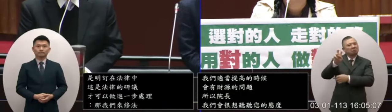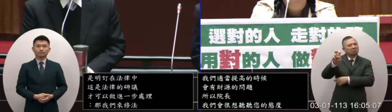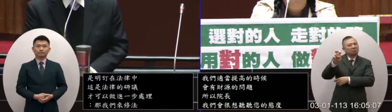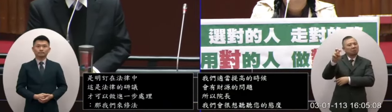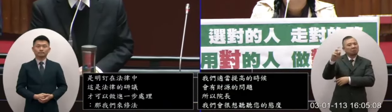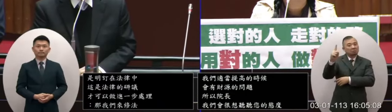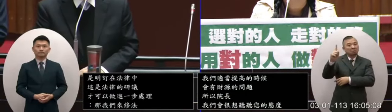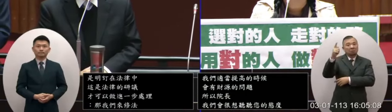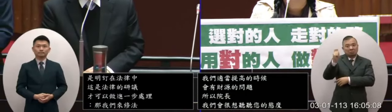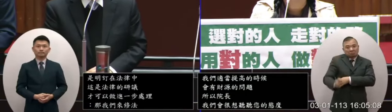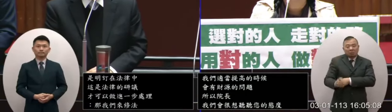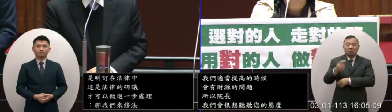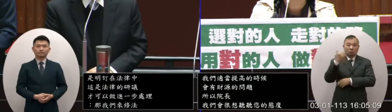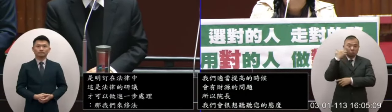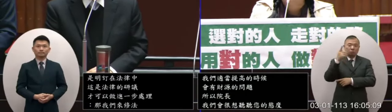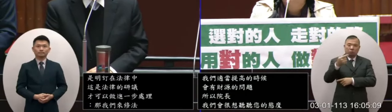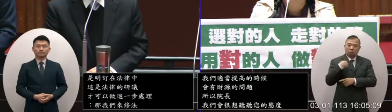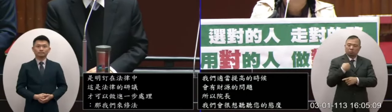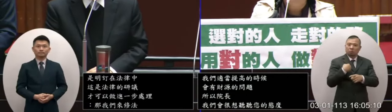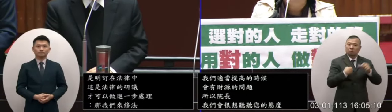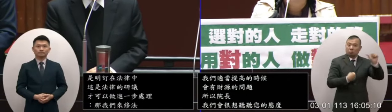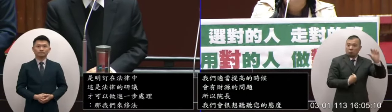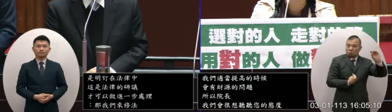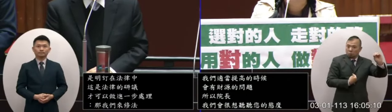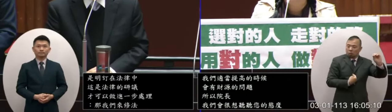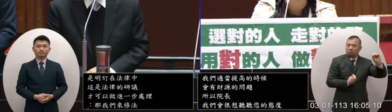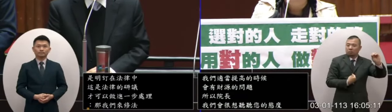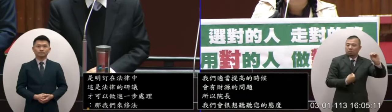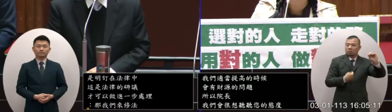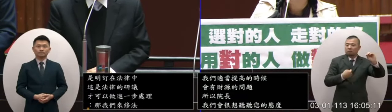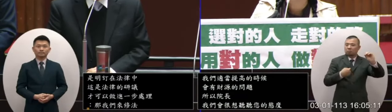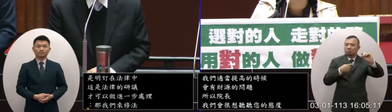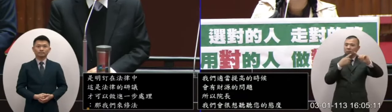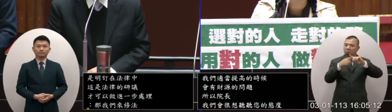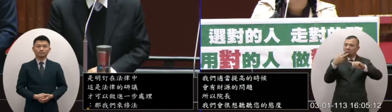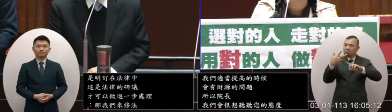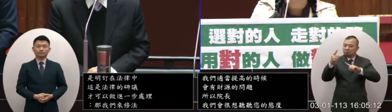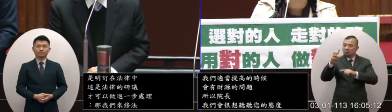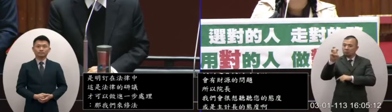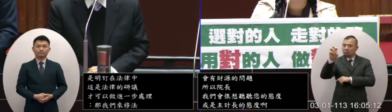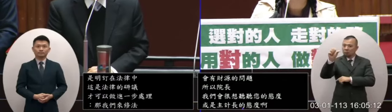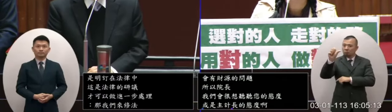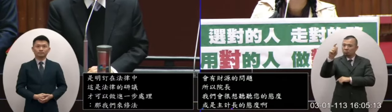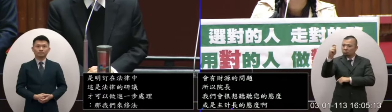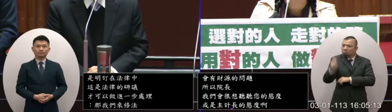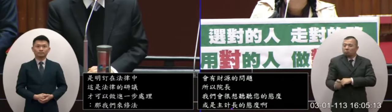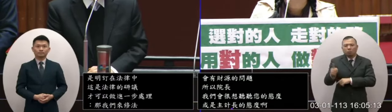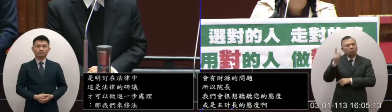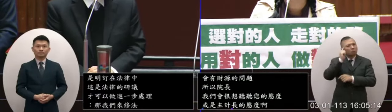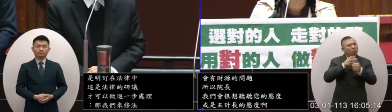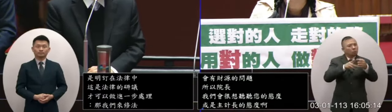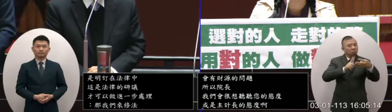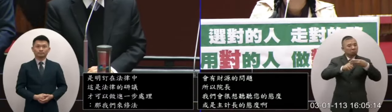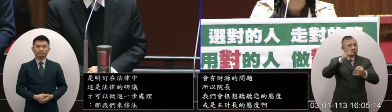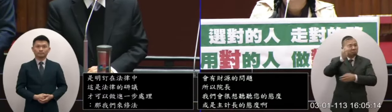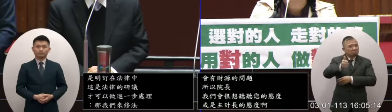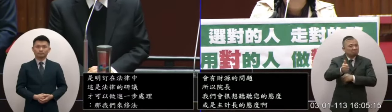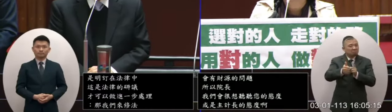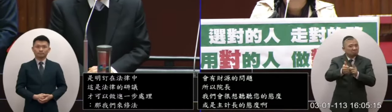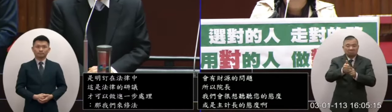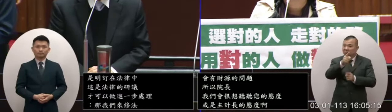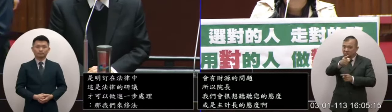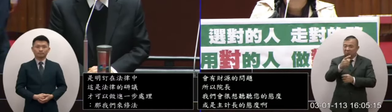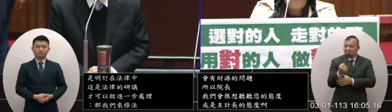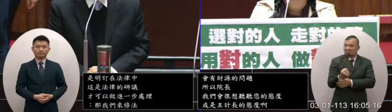的提高到5万5735亿，我不知道主计长 您会支持吗？您觉得很多